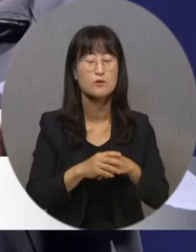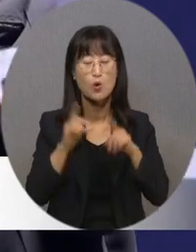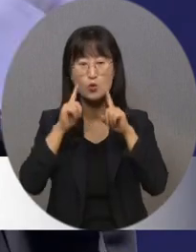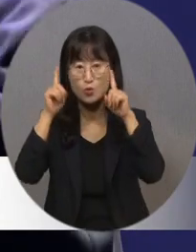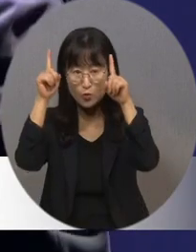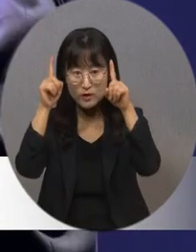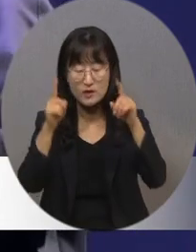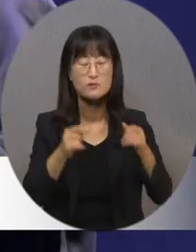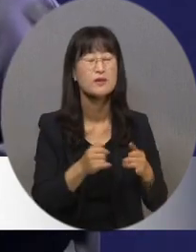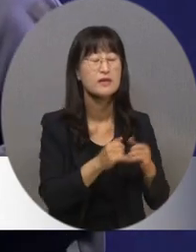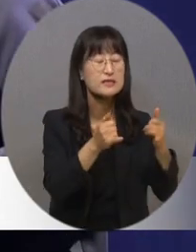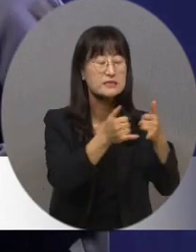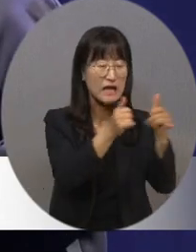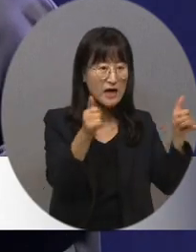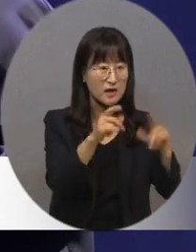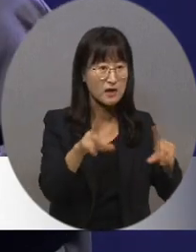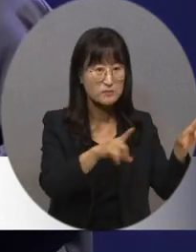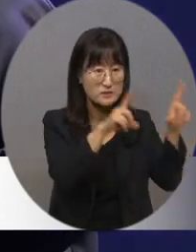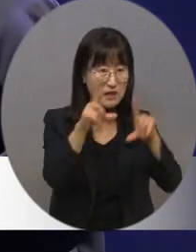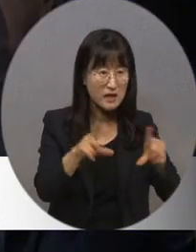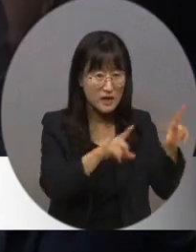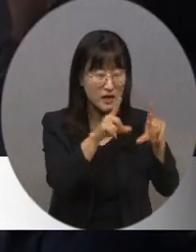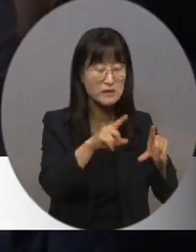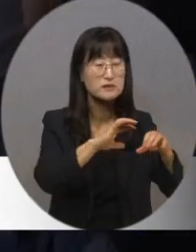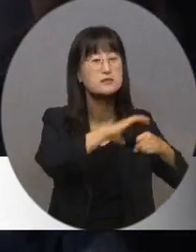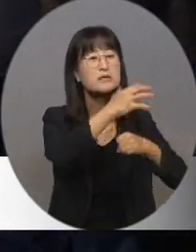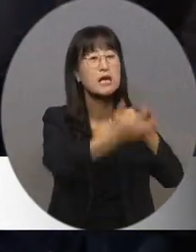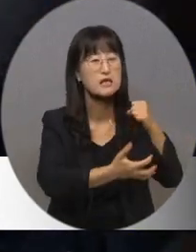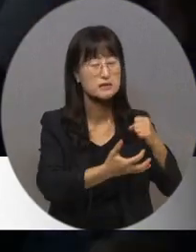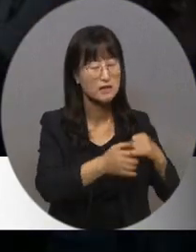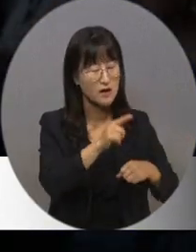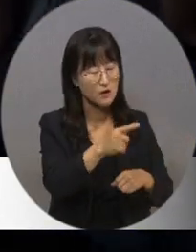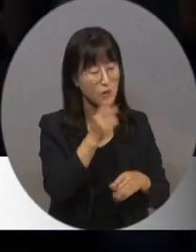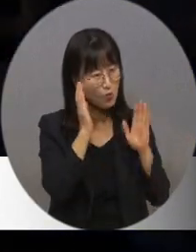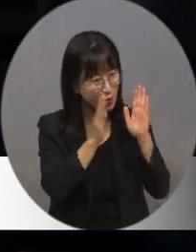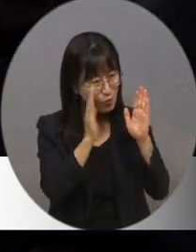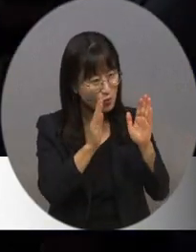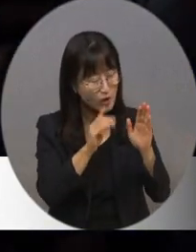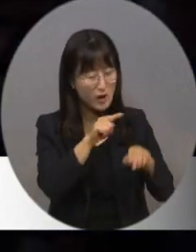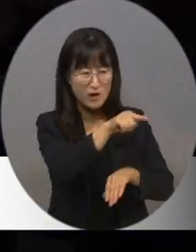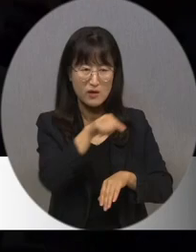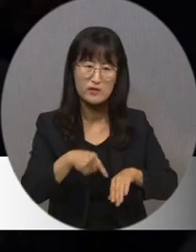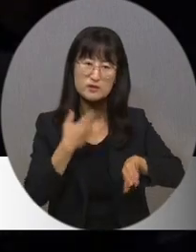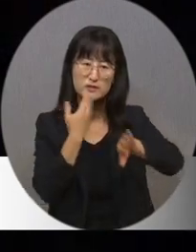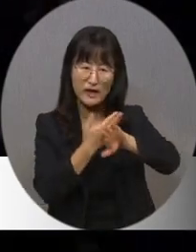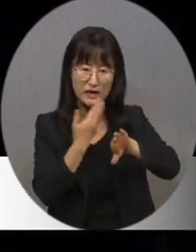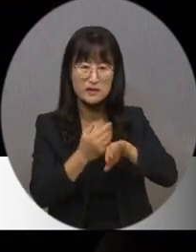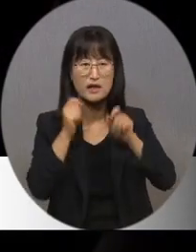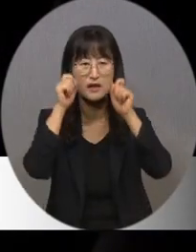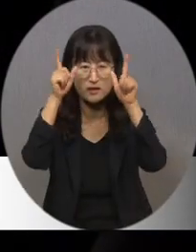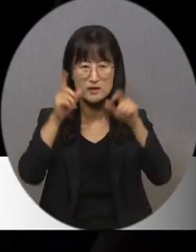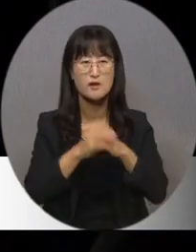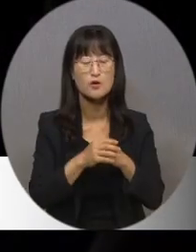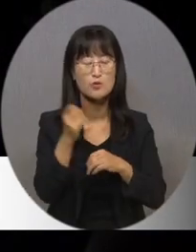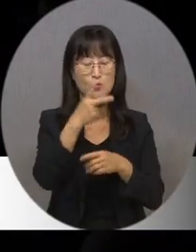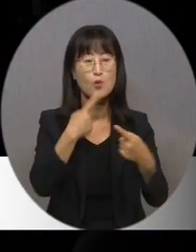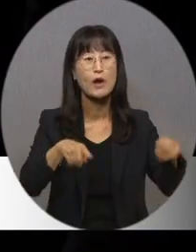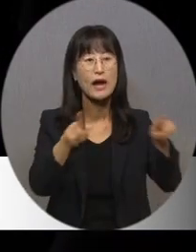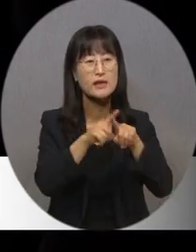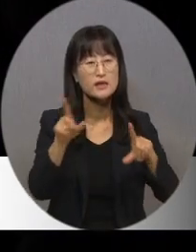인간 세상을 공부합니다. 다르다는 것을 깨닫습니다. 그리고 함께 살아갈 방법을